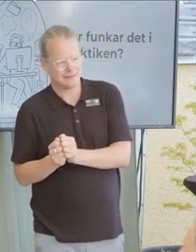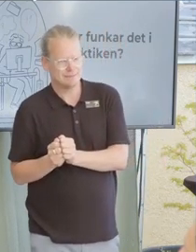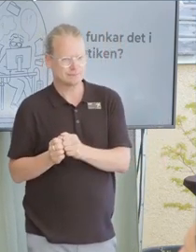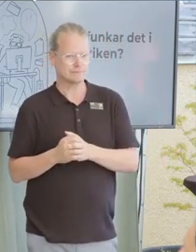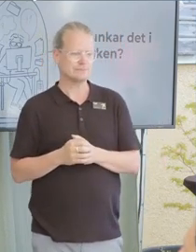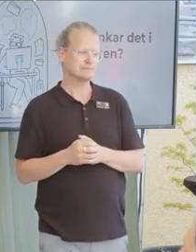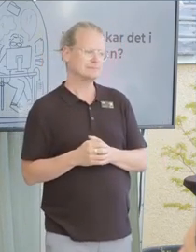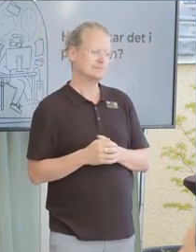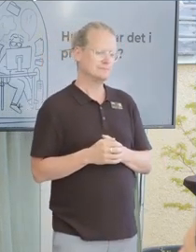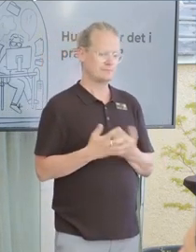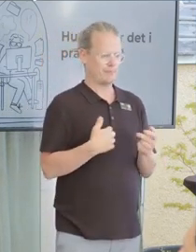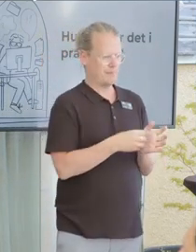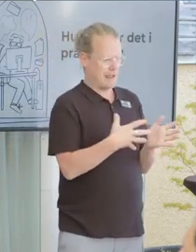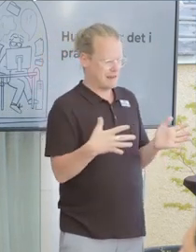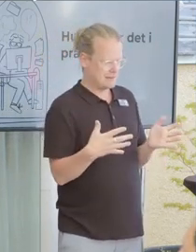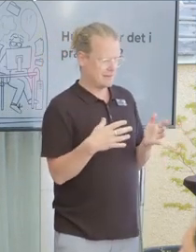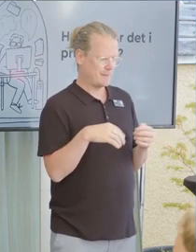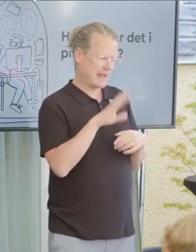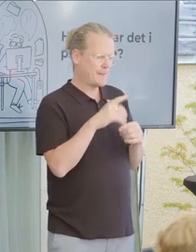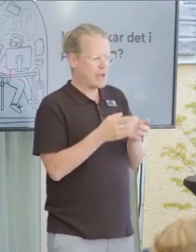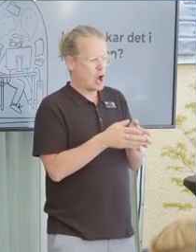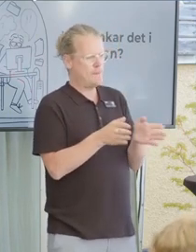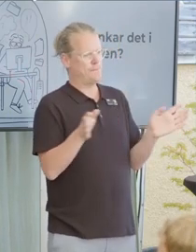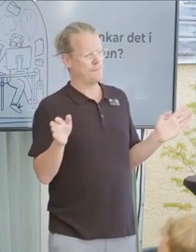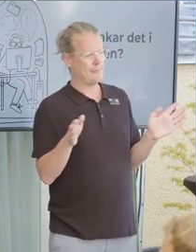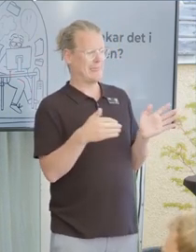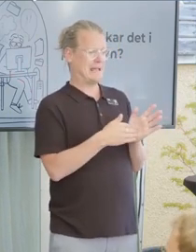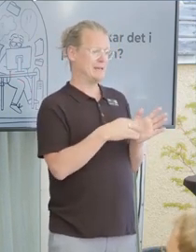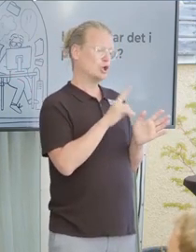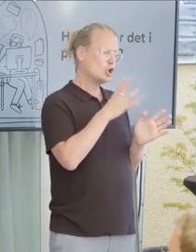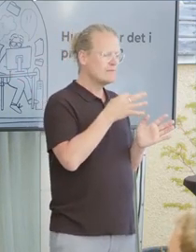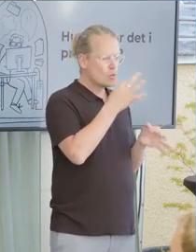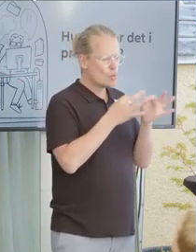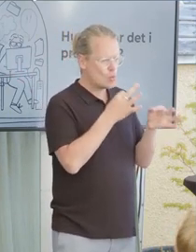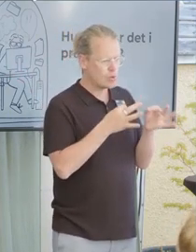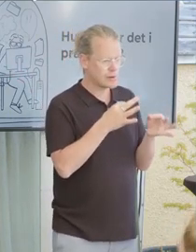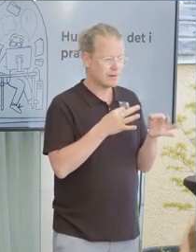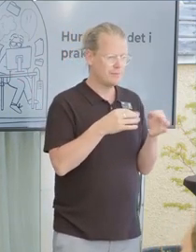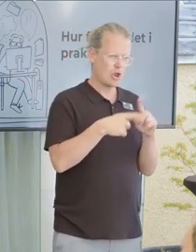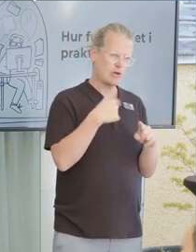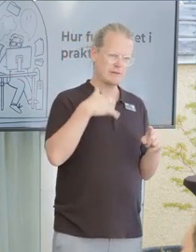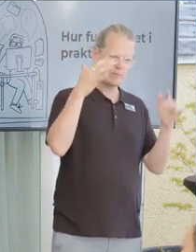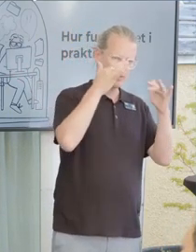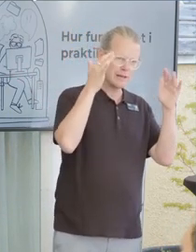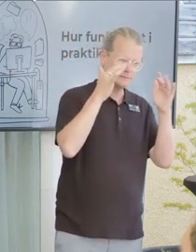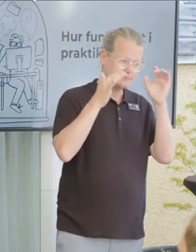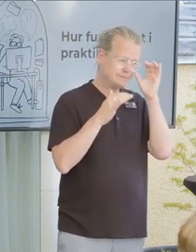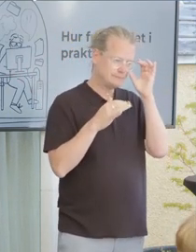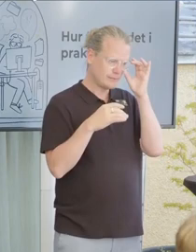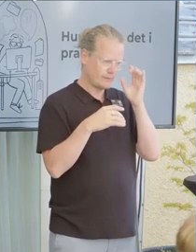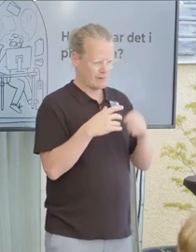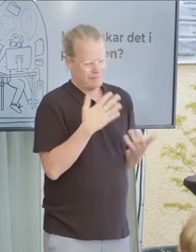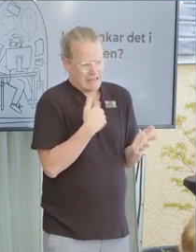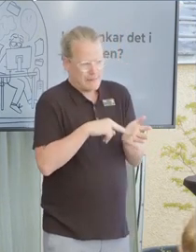nya typer av frågor som man kan ställa med den här typen av metoder och den här typen av tillgängligt